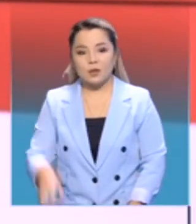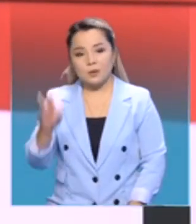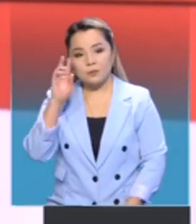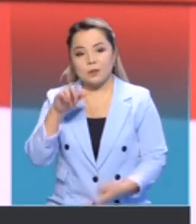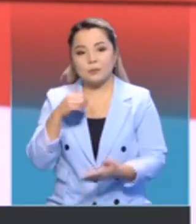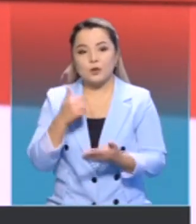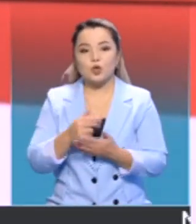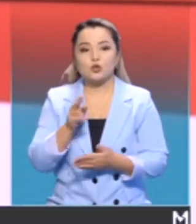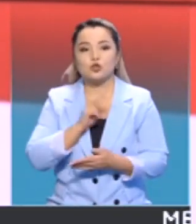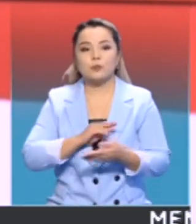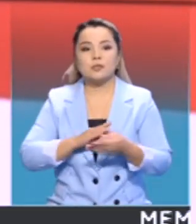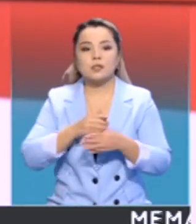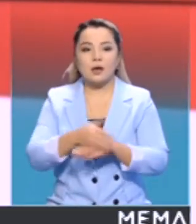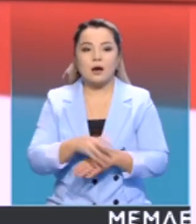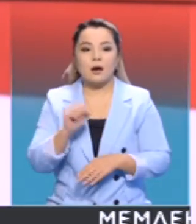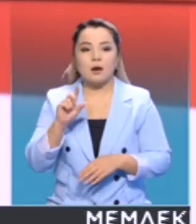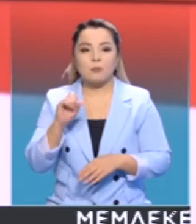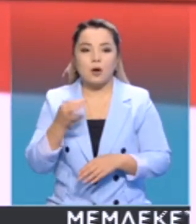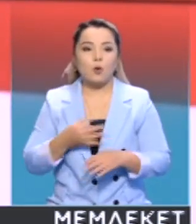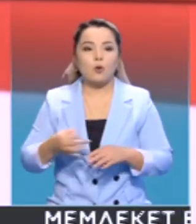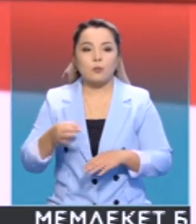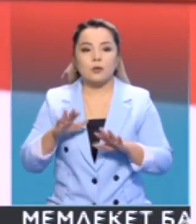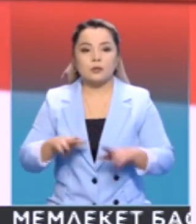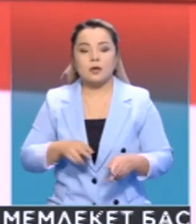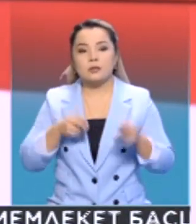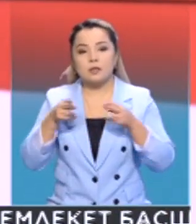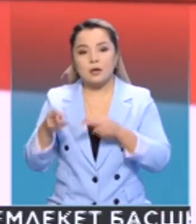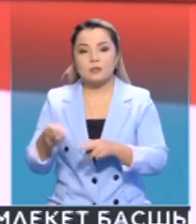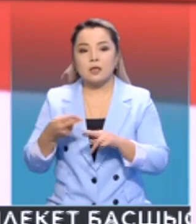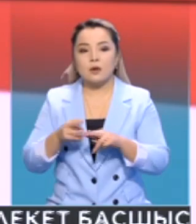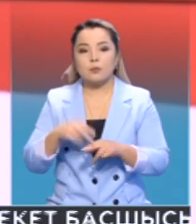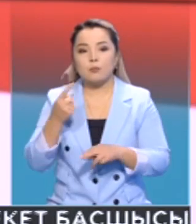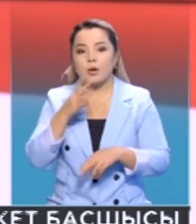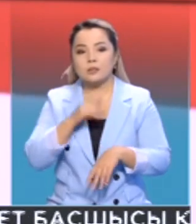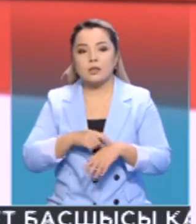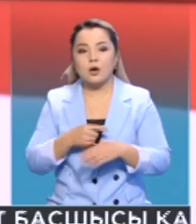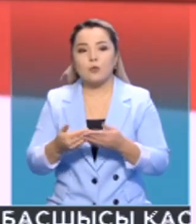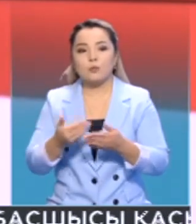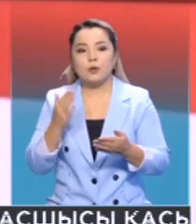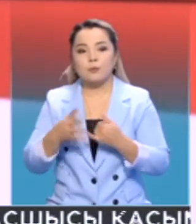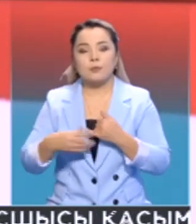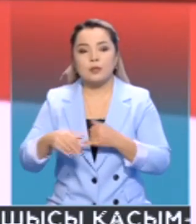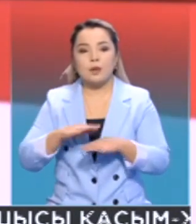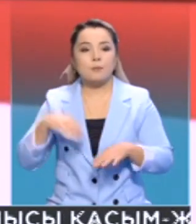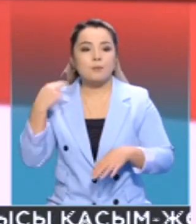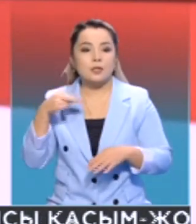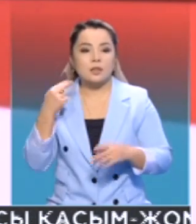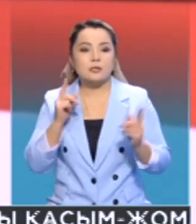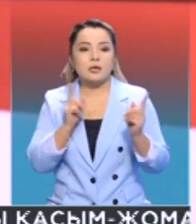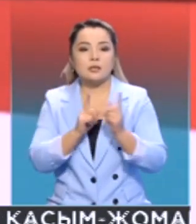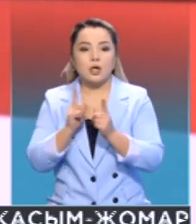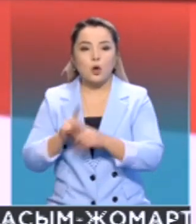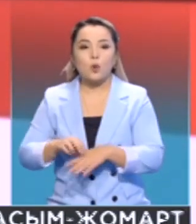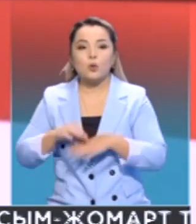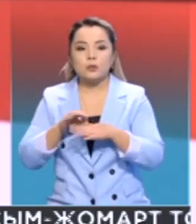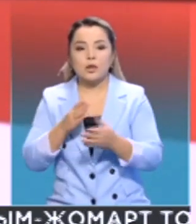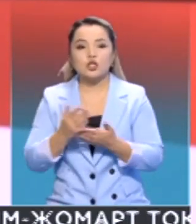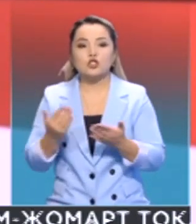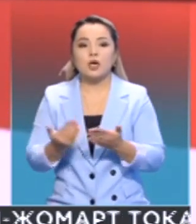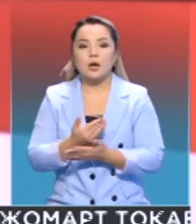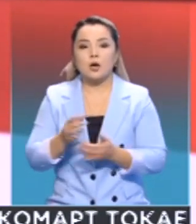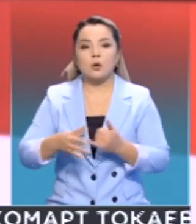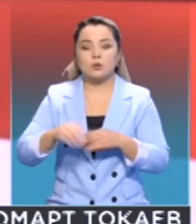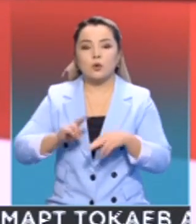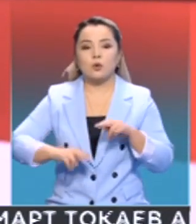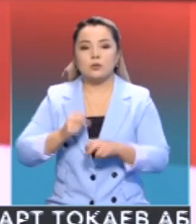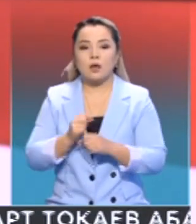Мемлекет басшысы жұмыс сапарымен Абай облысына барды. Осыдан бір сағат бұрын ғана президент жергілікті жұртшылықпен кездесу өткізіп, жаңадан құрылған